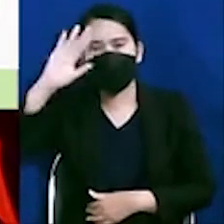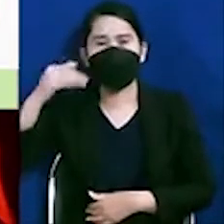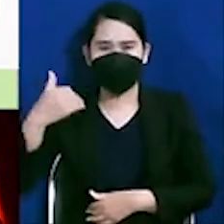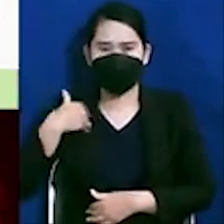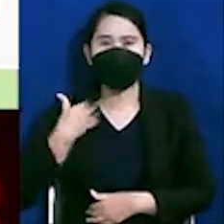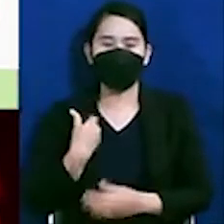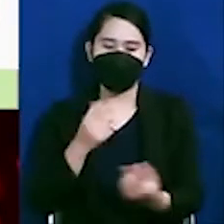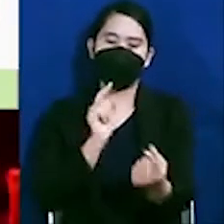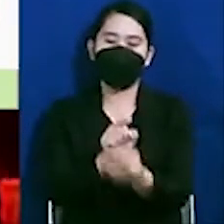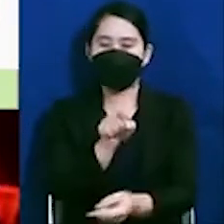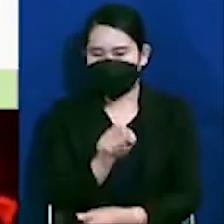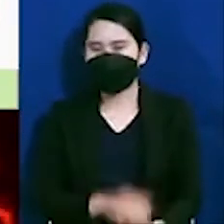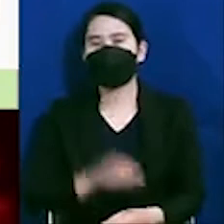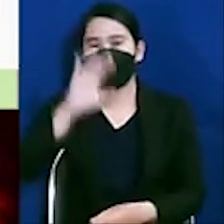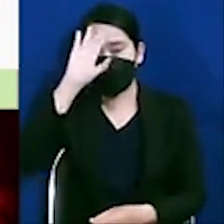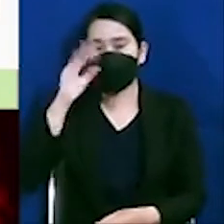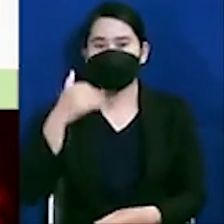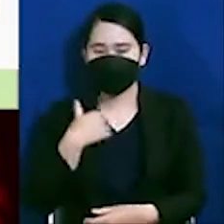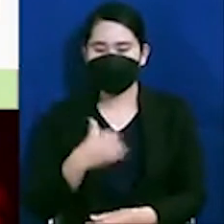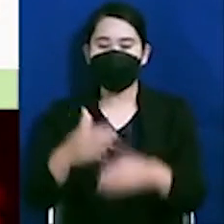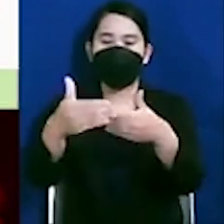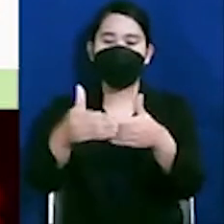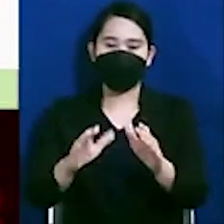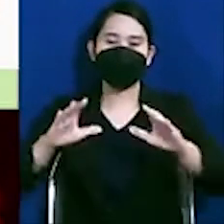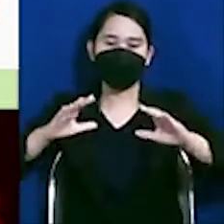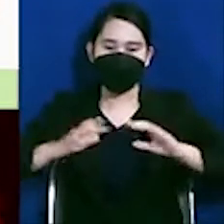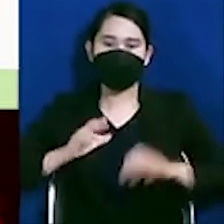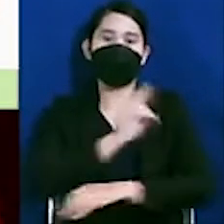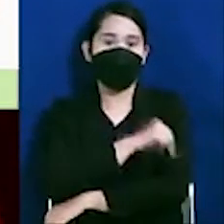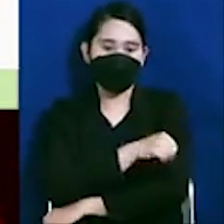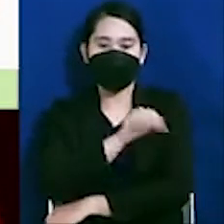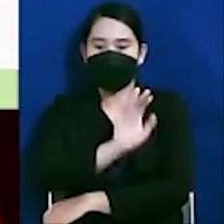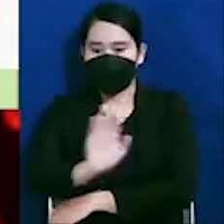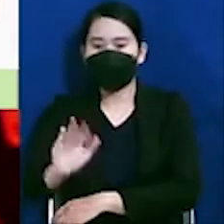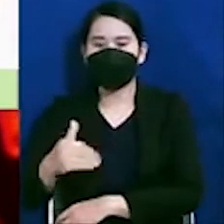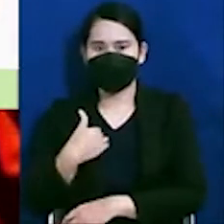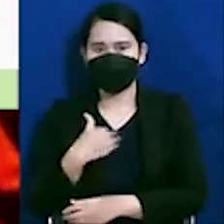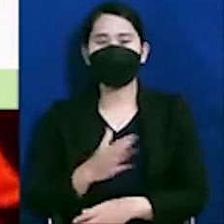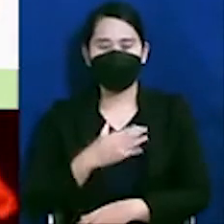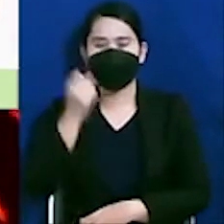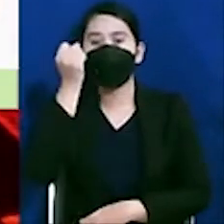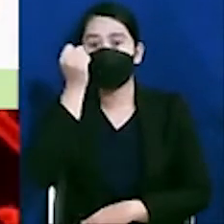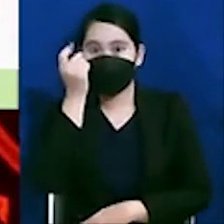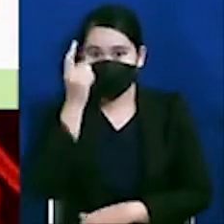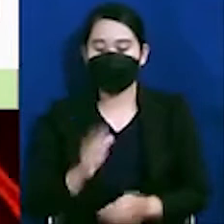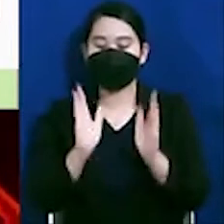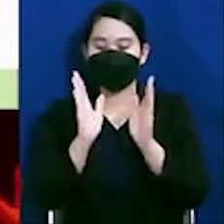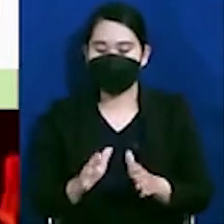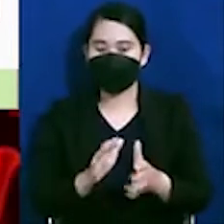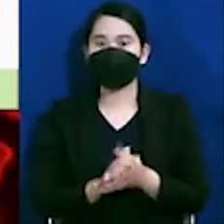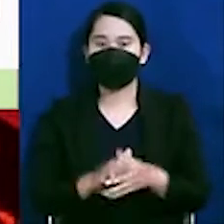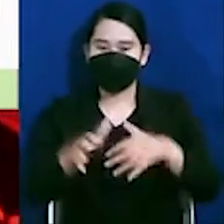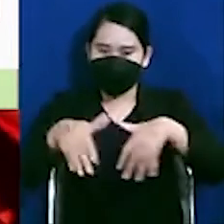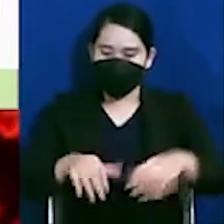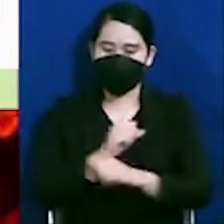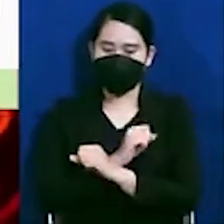ก็เจอนะครับบุคลากรที่ป่วยแล้วก็ต้องนอนแอดมิดในโรงพยาบาลของตัวเองและก็เข้าใจด้วยครับว่าพี่น้องประชาชนตั้งจากมา